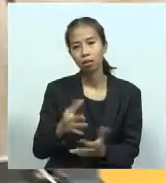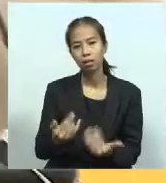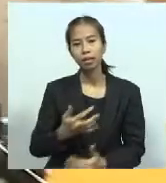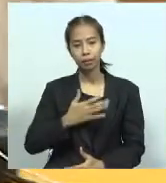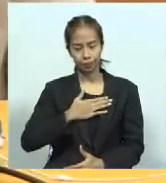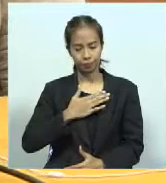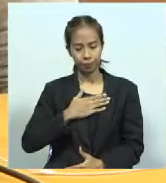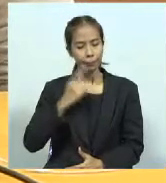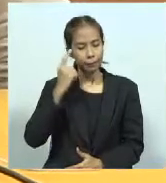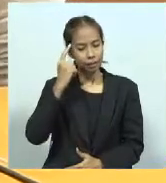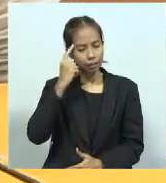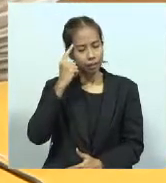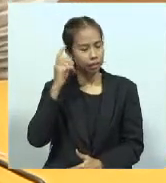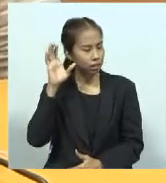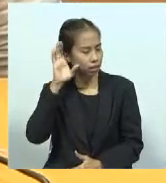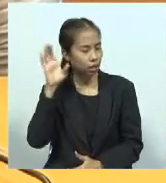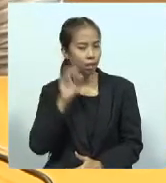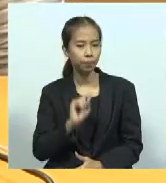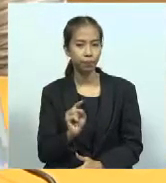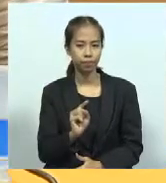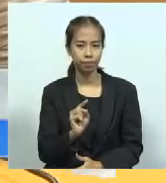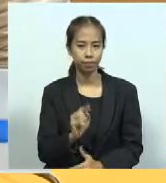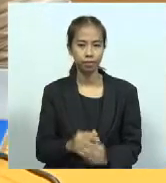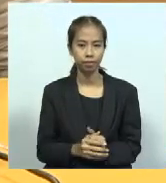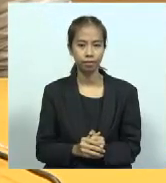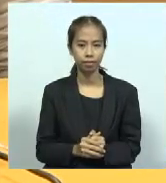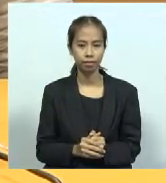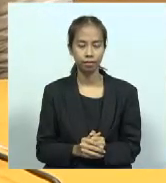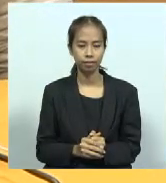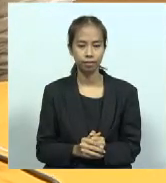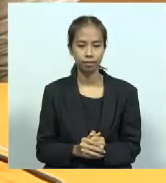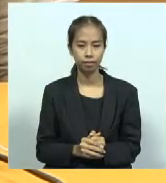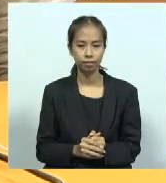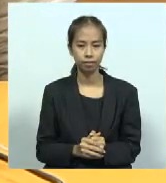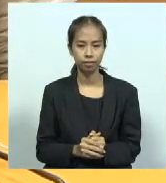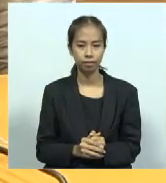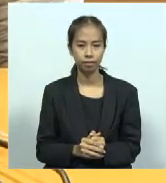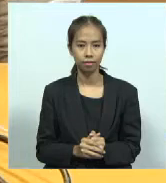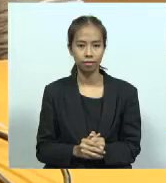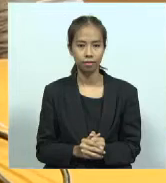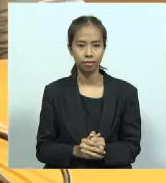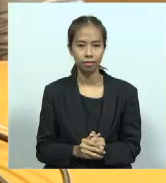จริงครับว่ามันมีอยู่ช่วงเวลาหนึ่งที่